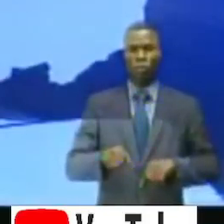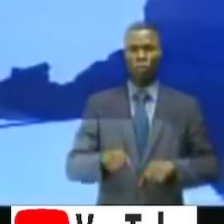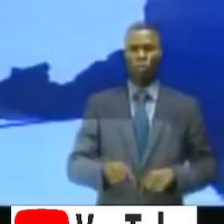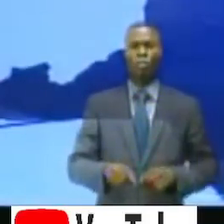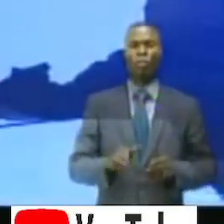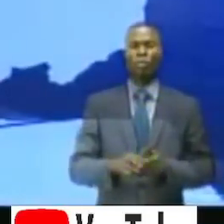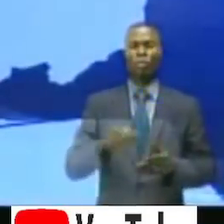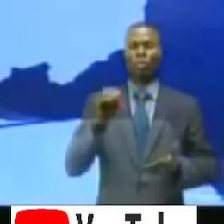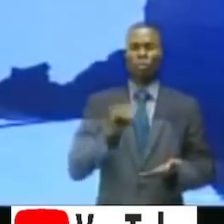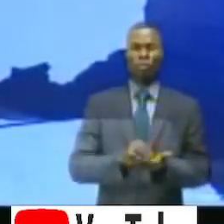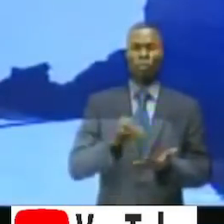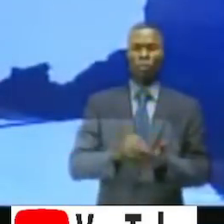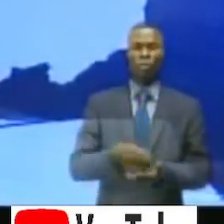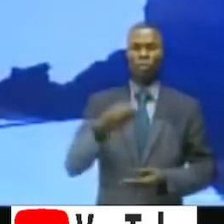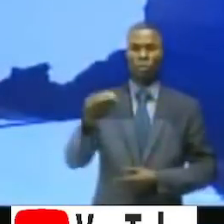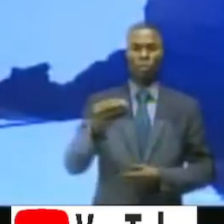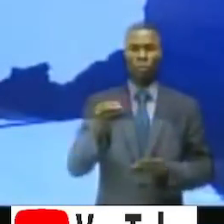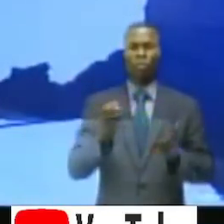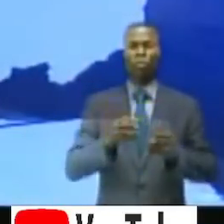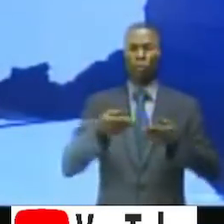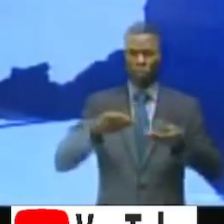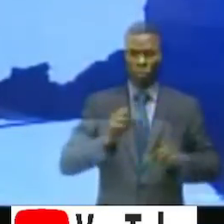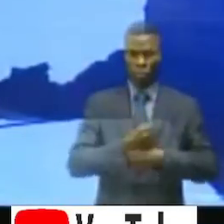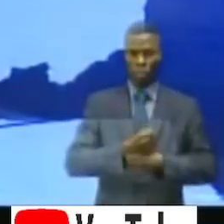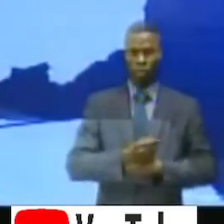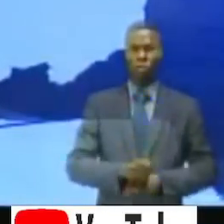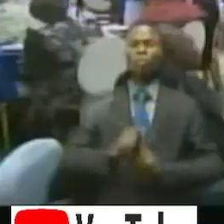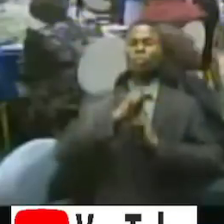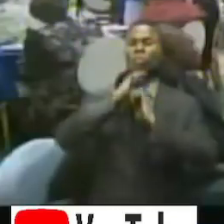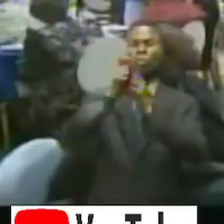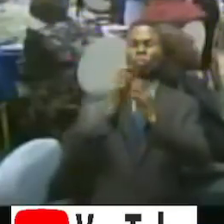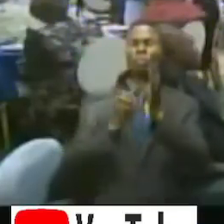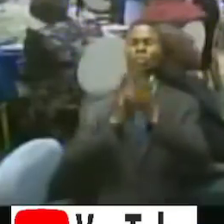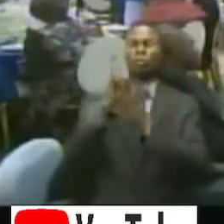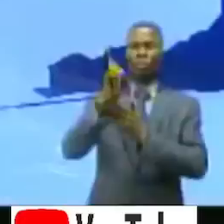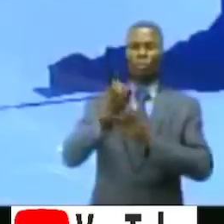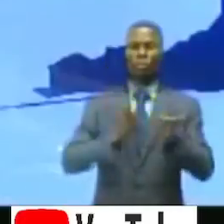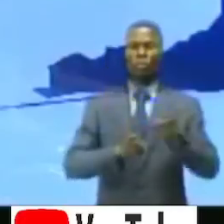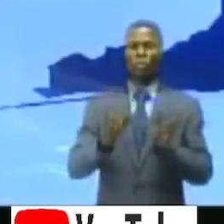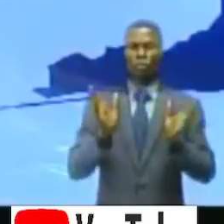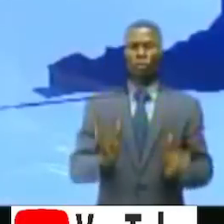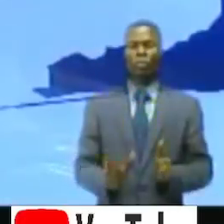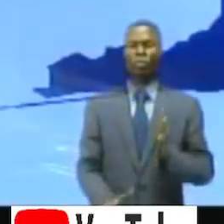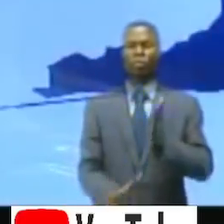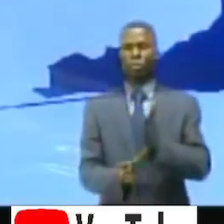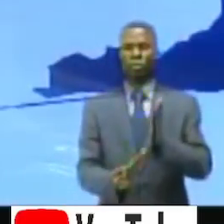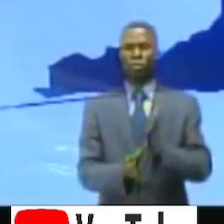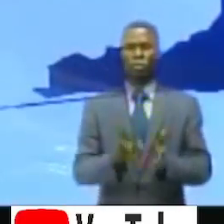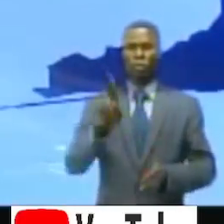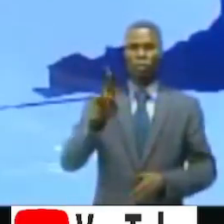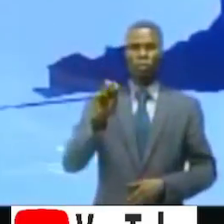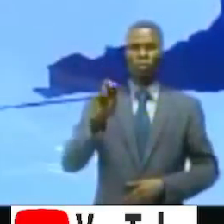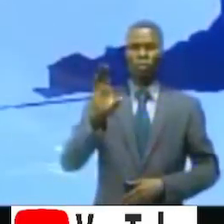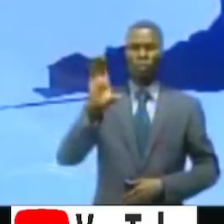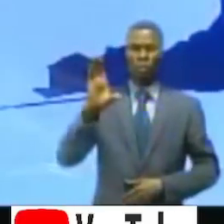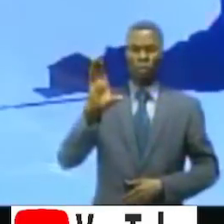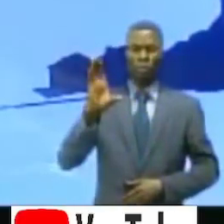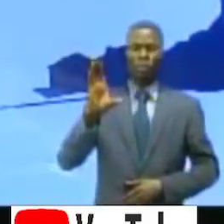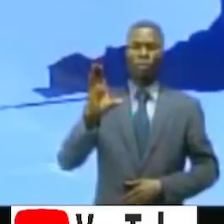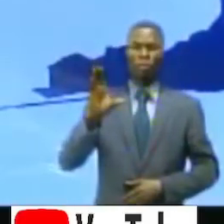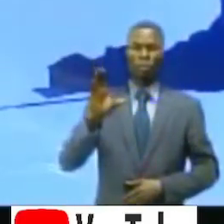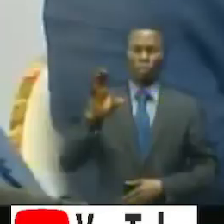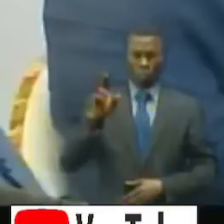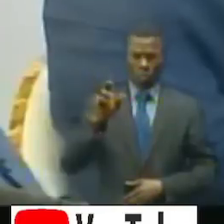pierre blanche par l'institution du trophée Tombwana. Le directeur général adjoint de la RTNC, Adolphe Voto,